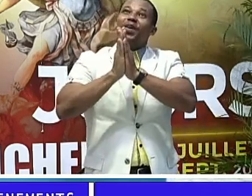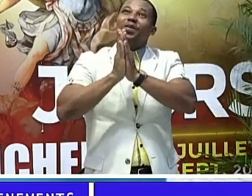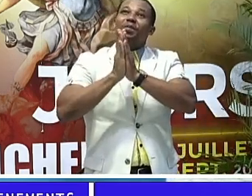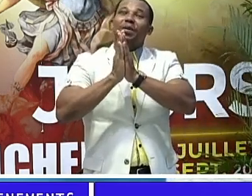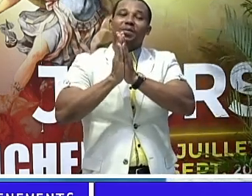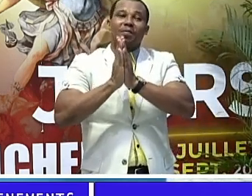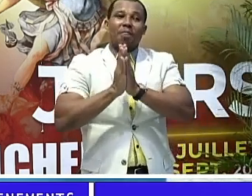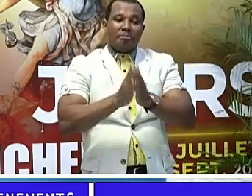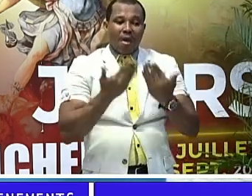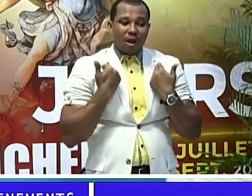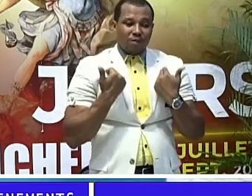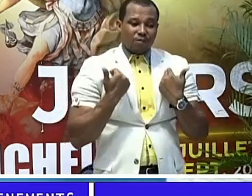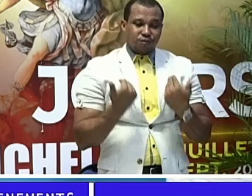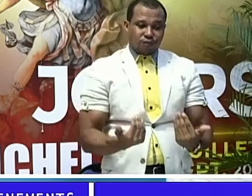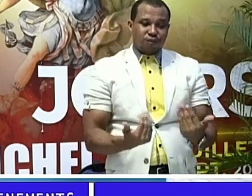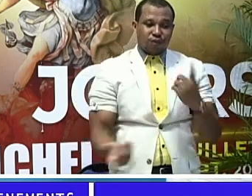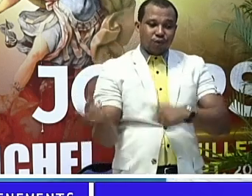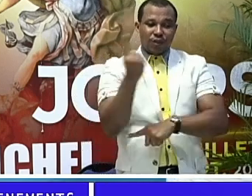entend 21